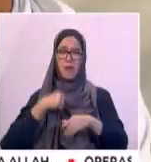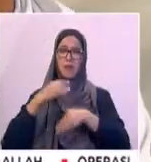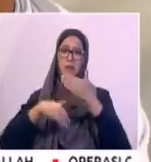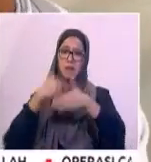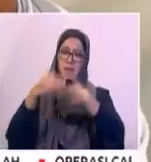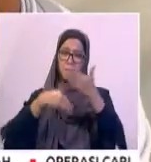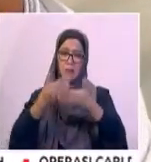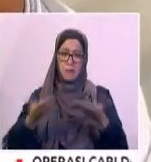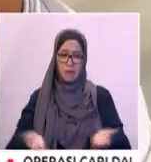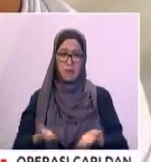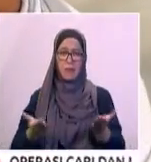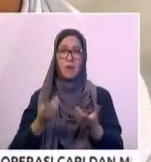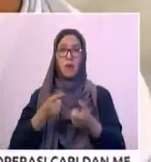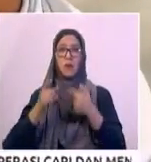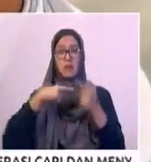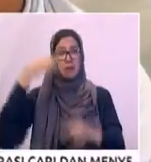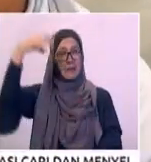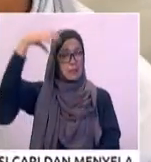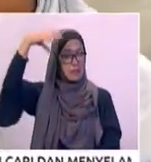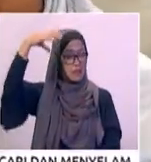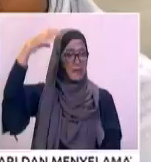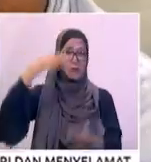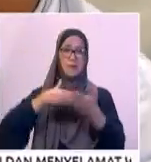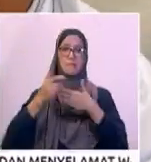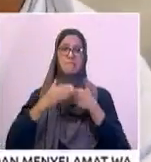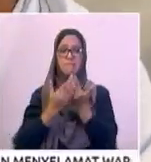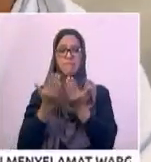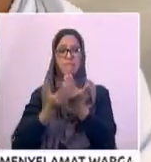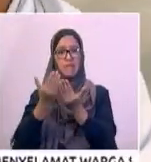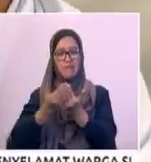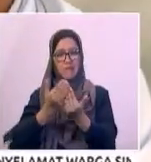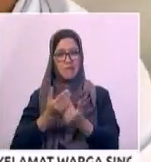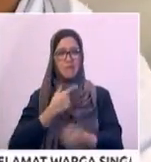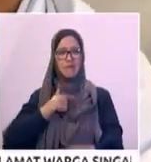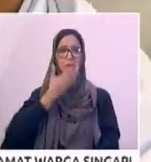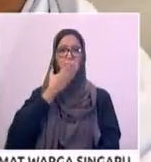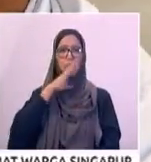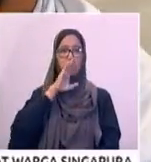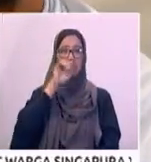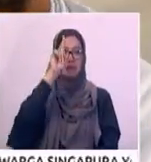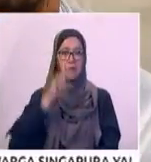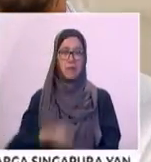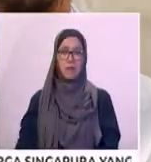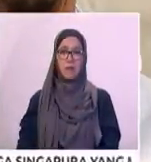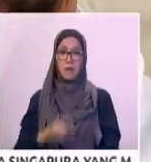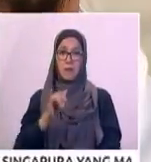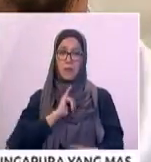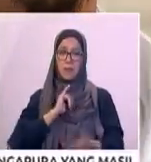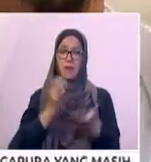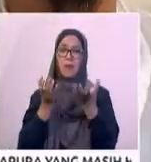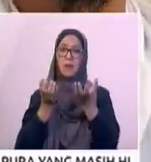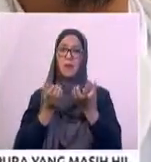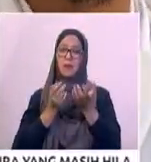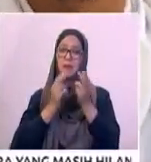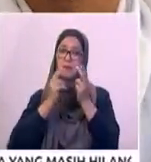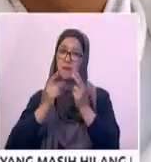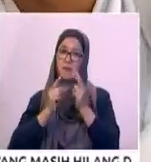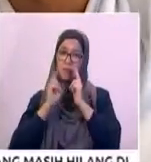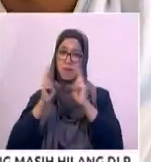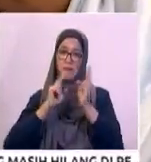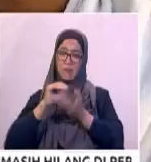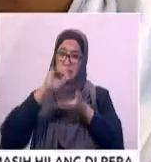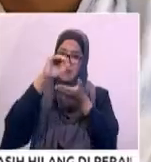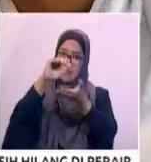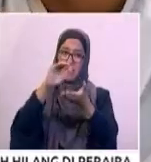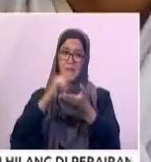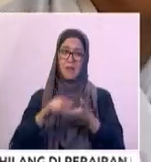dipermudahkan. Alhamdulillah. Cepat Raya saya... Okay, untuk Cepat Raya, saya nak ucapkan Selamat Hari Raya Aidiladha kepada keluarga